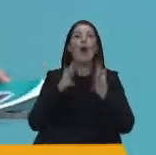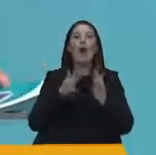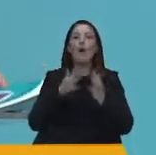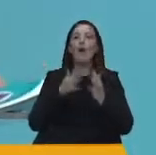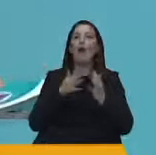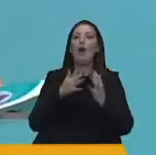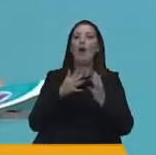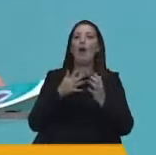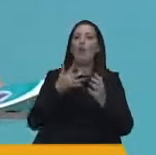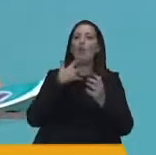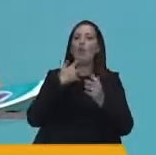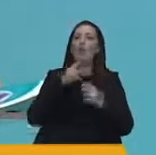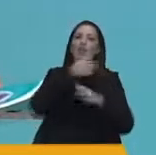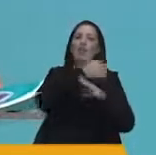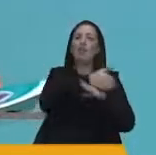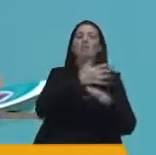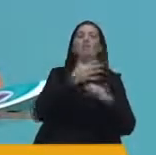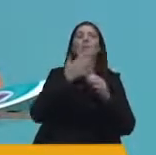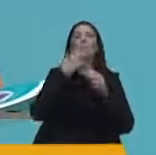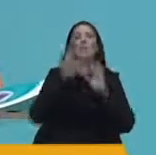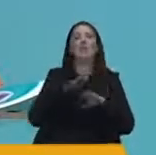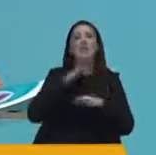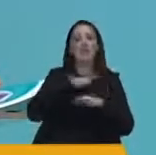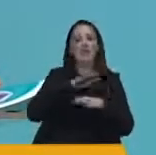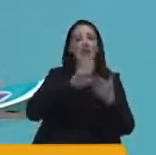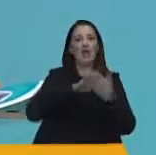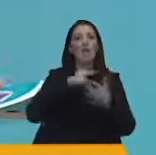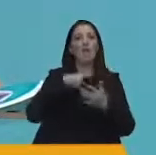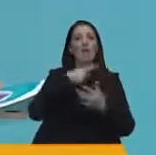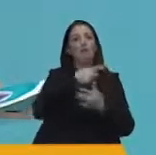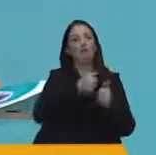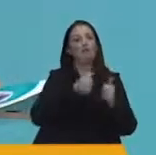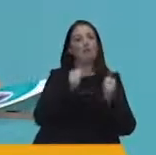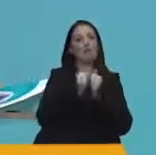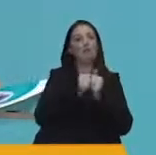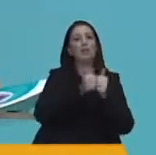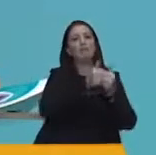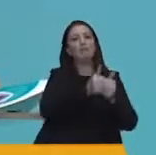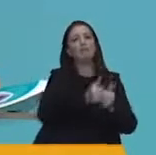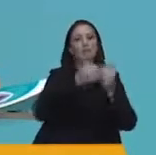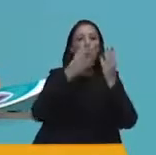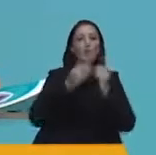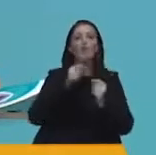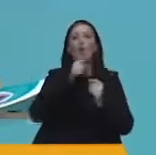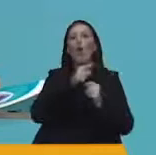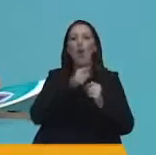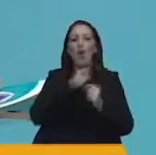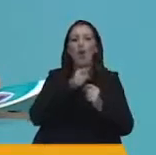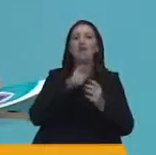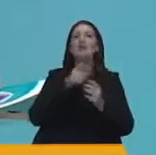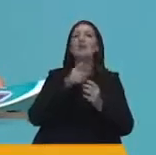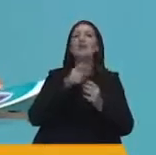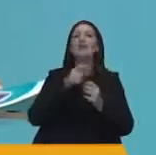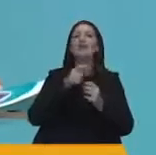isterse arkadaşlarımız, ben de onlara eşlik edeceğim. Onların yanında olacağım. Orada kim çayırın korunmasıyla